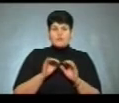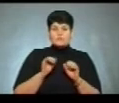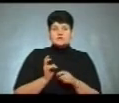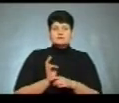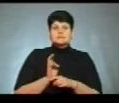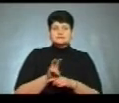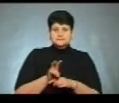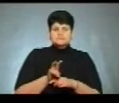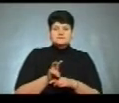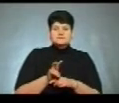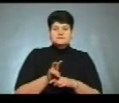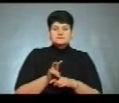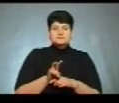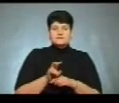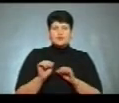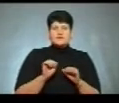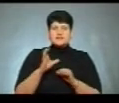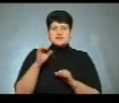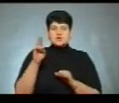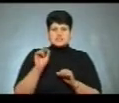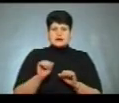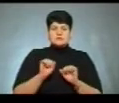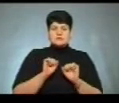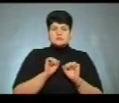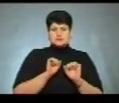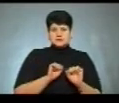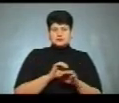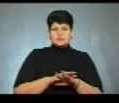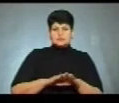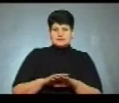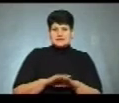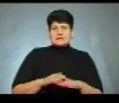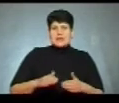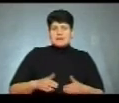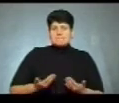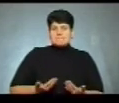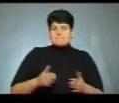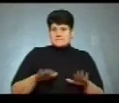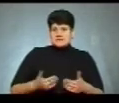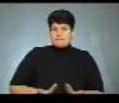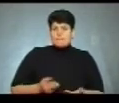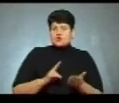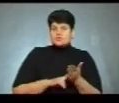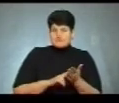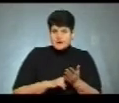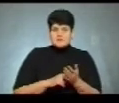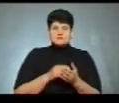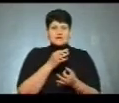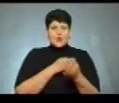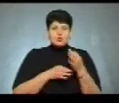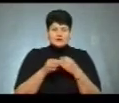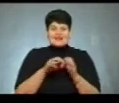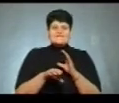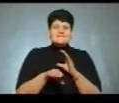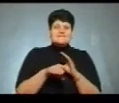звернутися до управління місцевого управління соціального захисту за місцем проживання, за консультацією, і